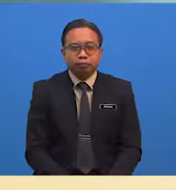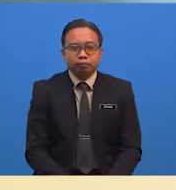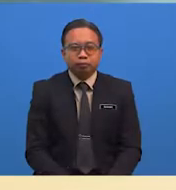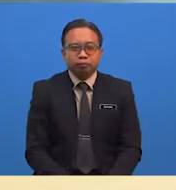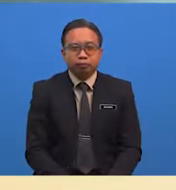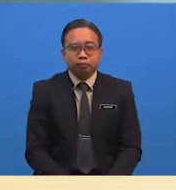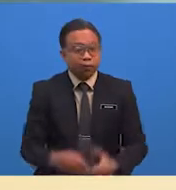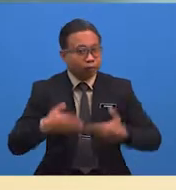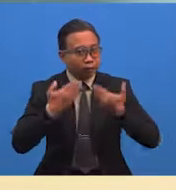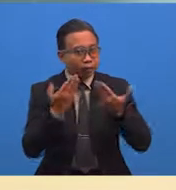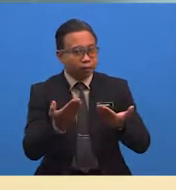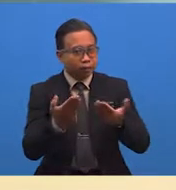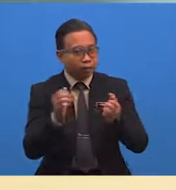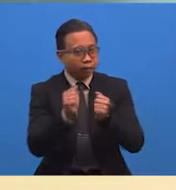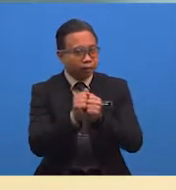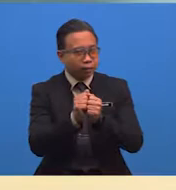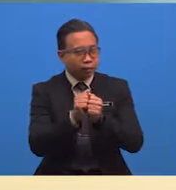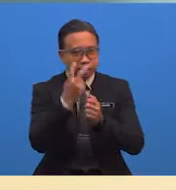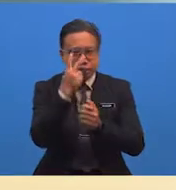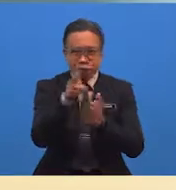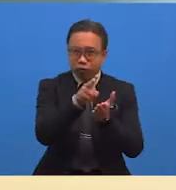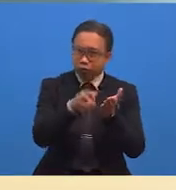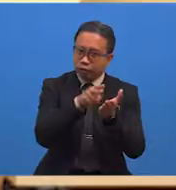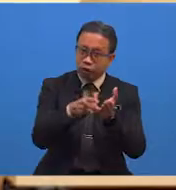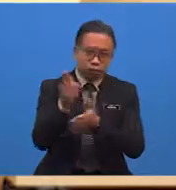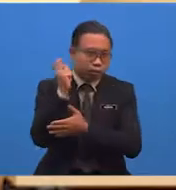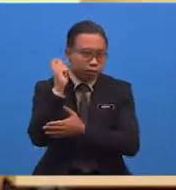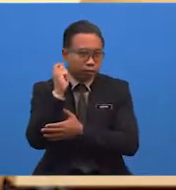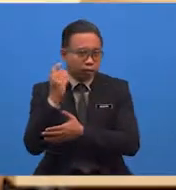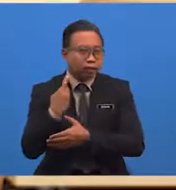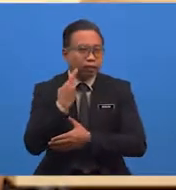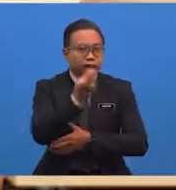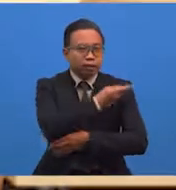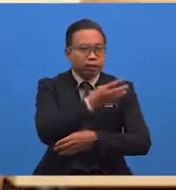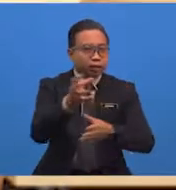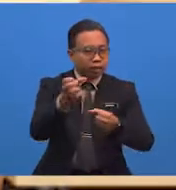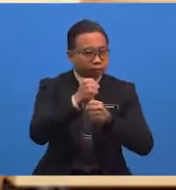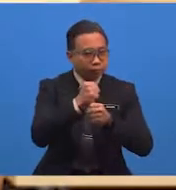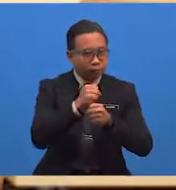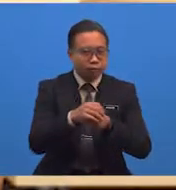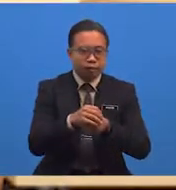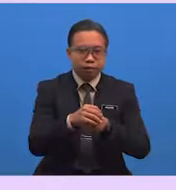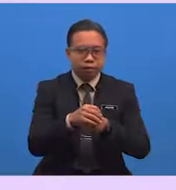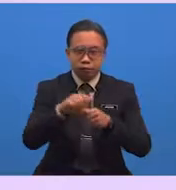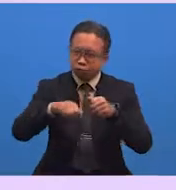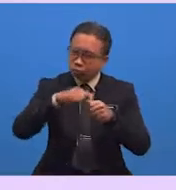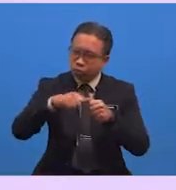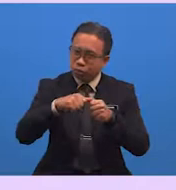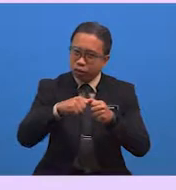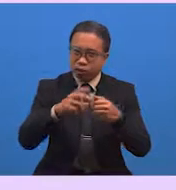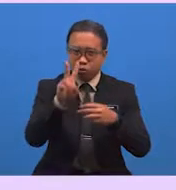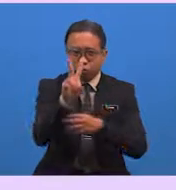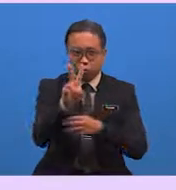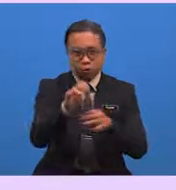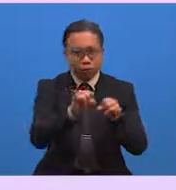Ha, bagaimana dengan tayangan video tadi? Kita dapat simpulkan di sini bahawa terdapat